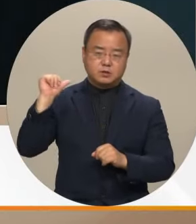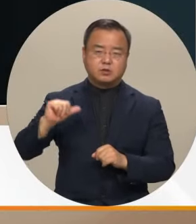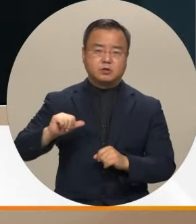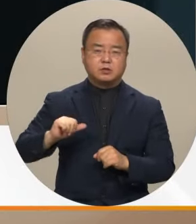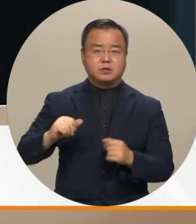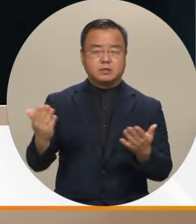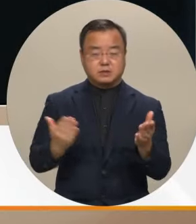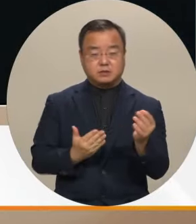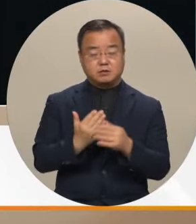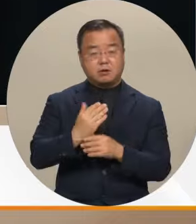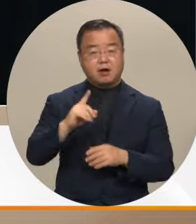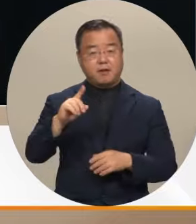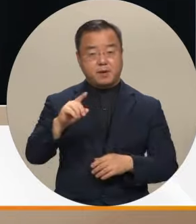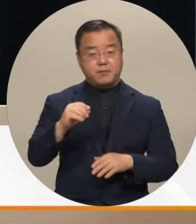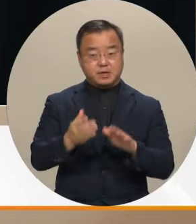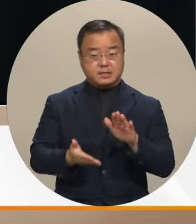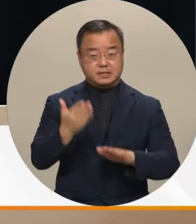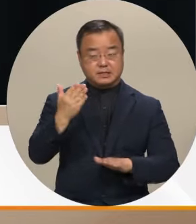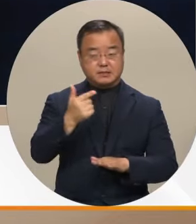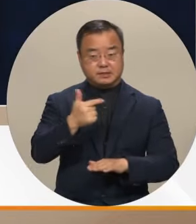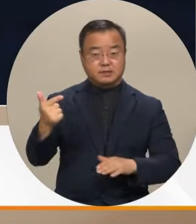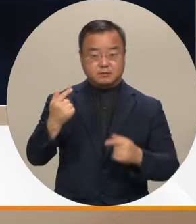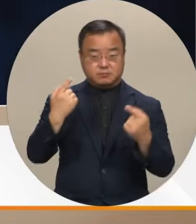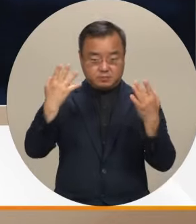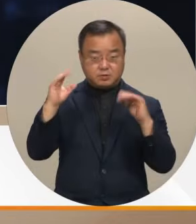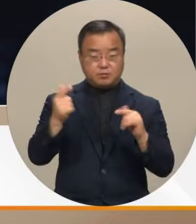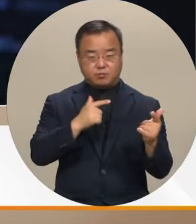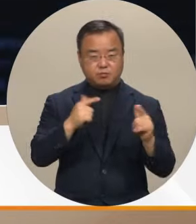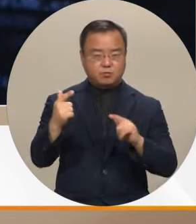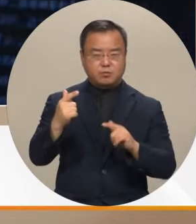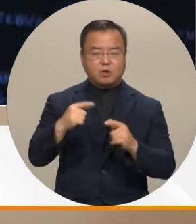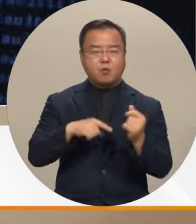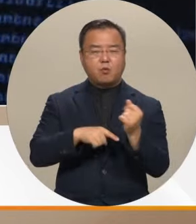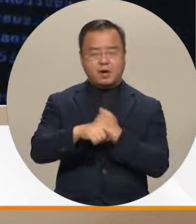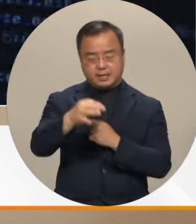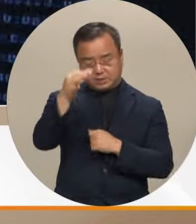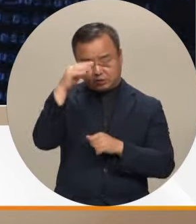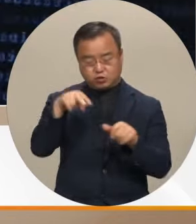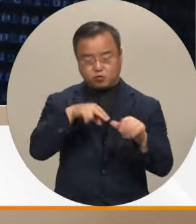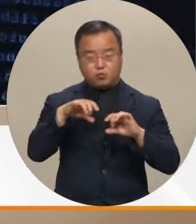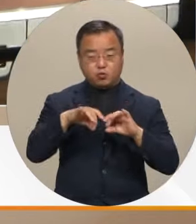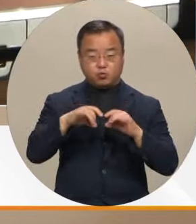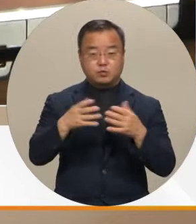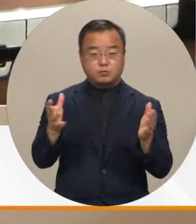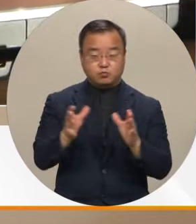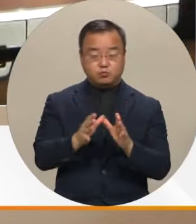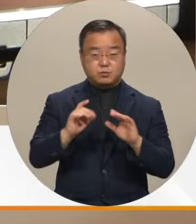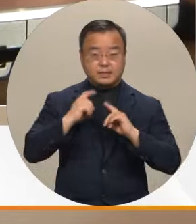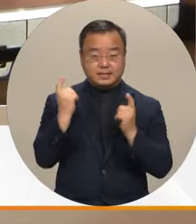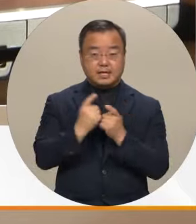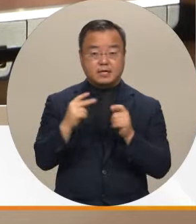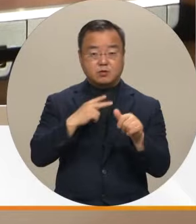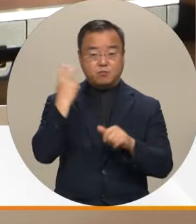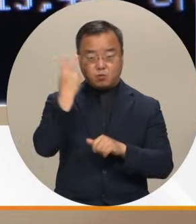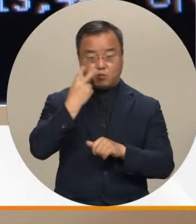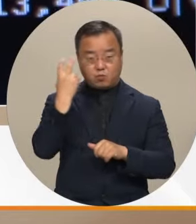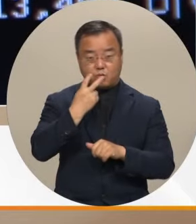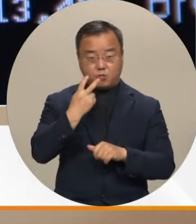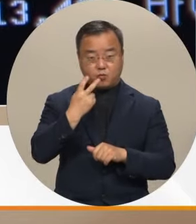이제 만 명 이상의 대형 대학들은 이제 원래 과기정통부에서 주관하는 그 개인정보 이게 관리 체제